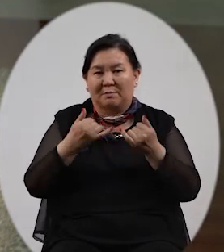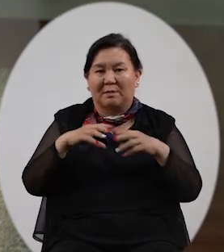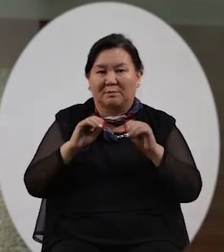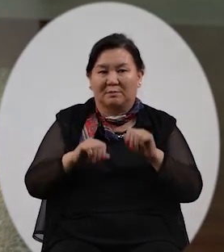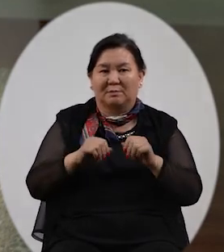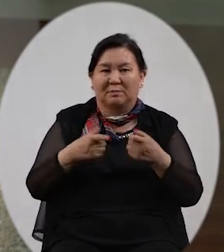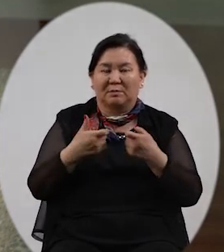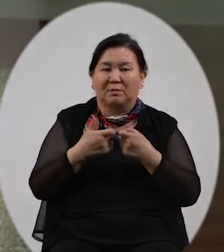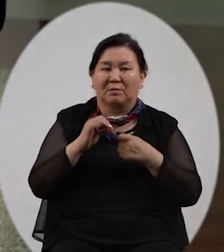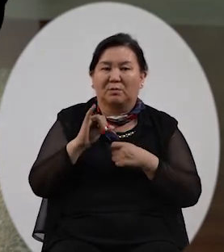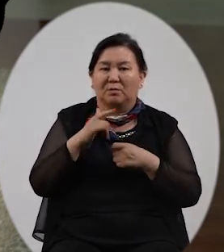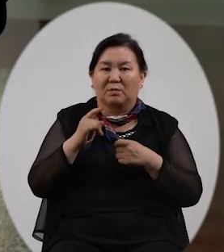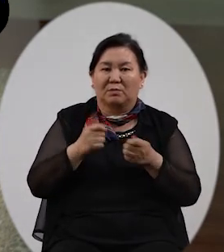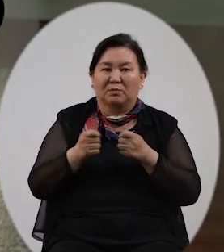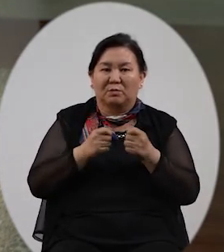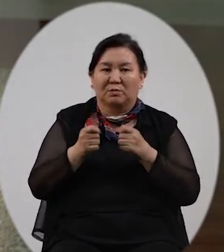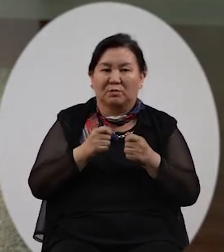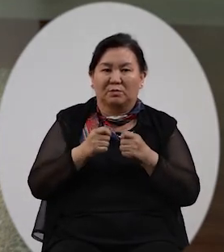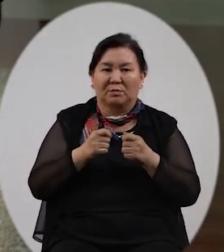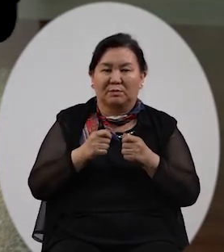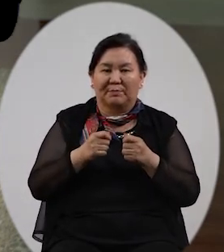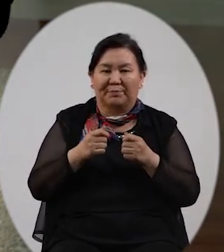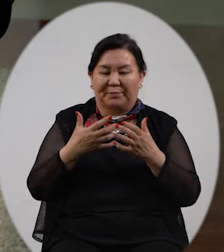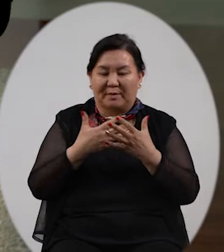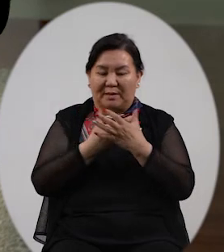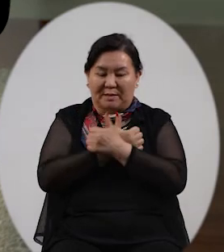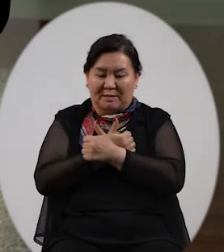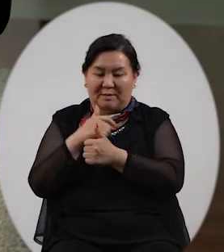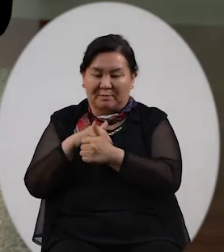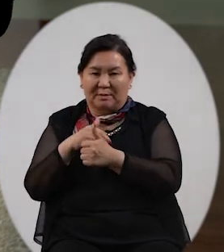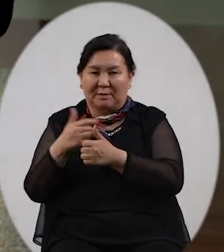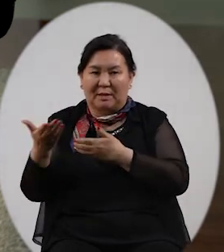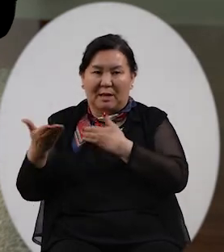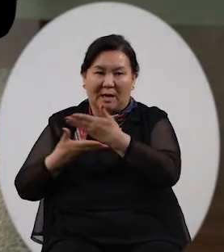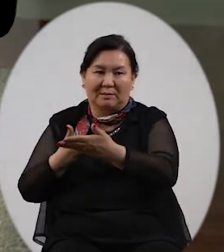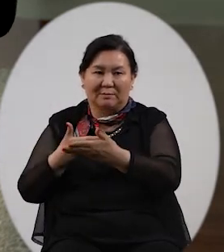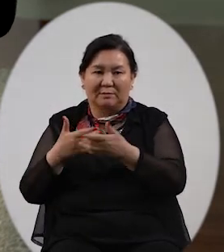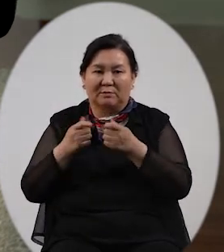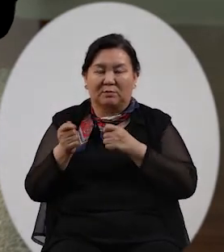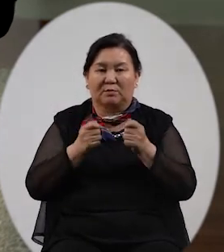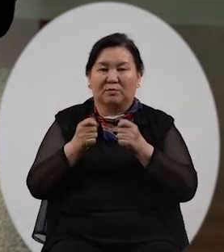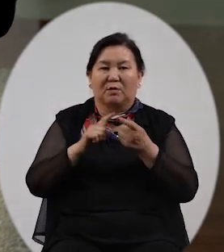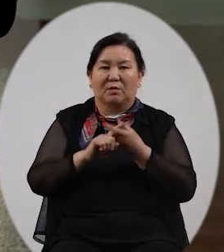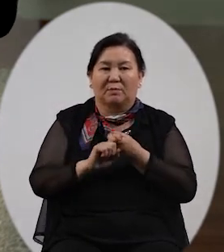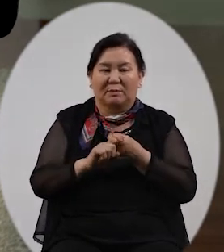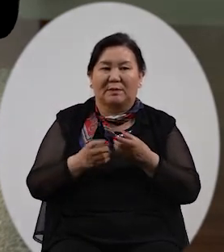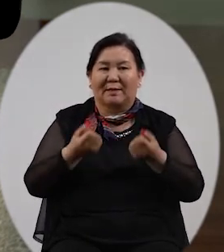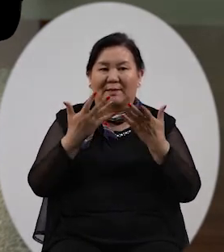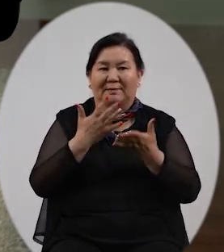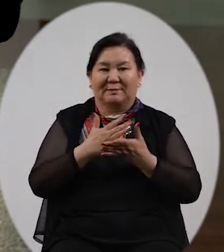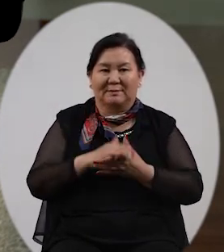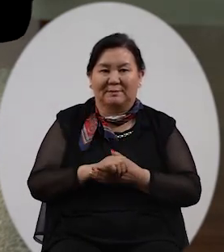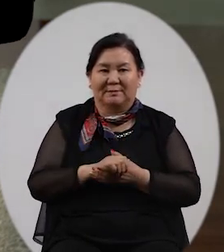бол юугаар зохицуулагдах вэ гэхэлэр бид нарын гэрээн дээр тавигдсан бараа нийлүүлэх нөхцөлтэй холбоотойгоор бол энэ бол гарч ирнэ.